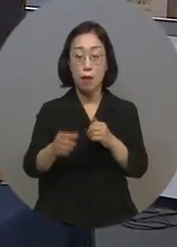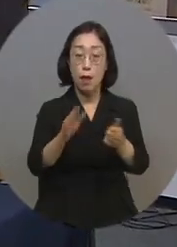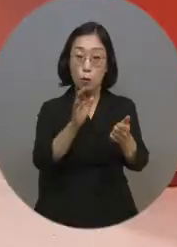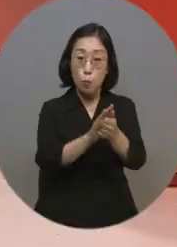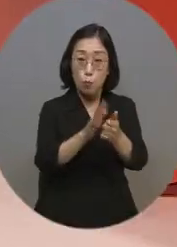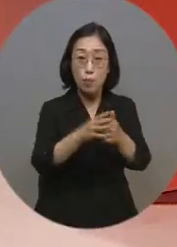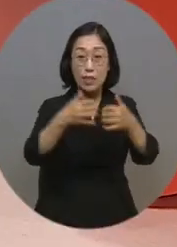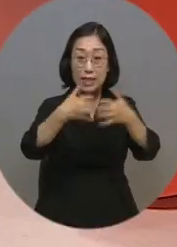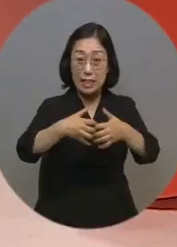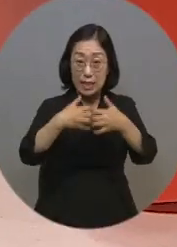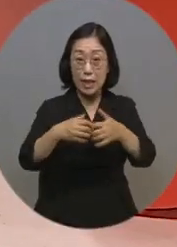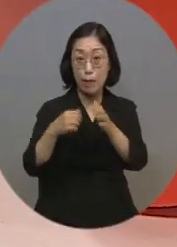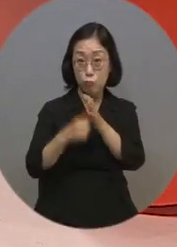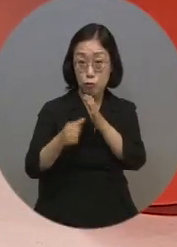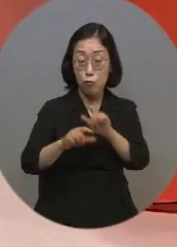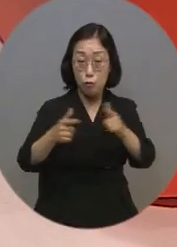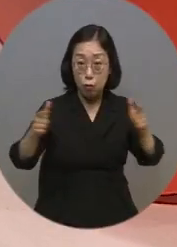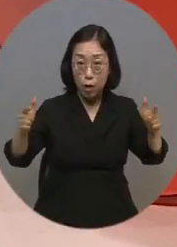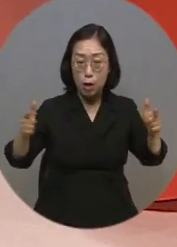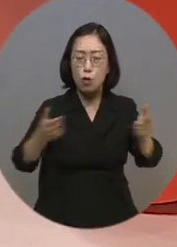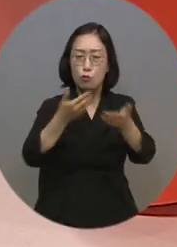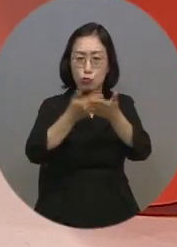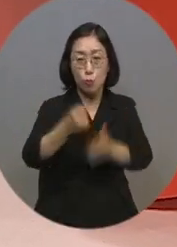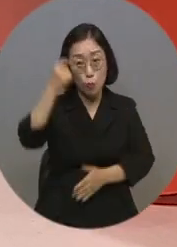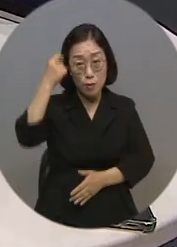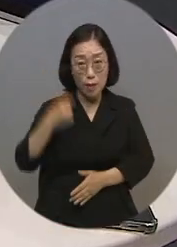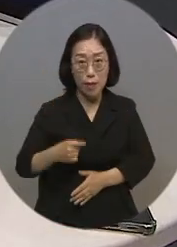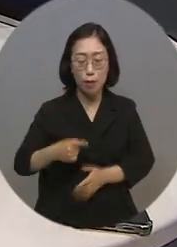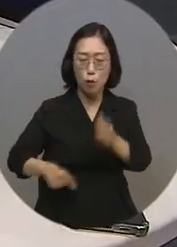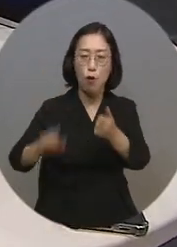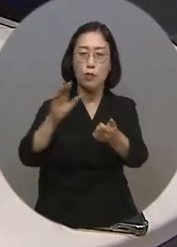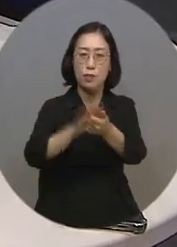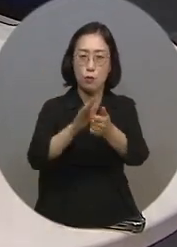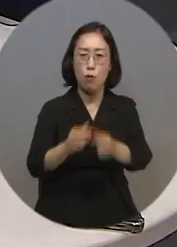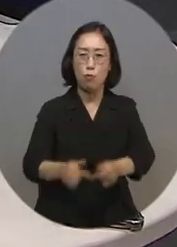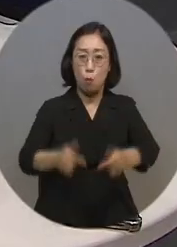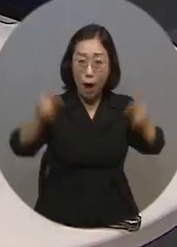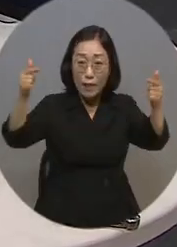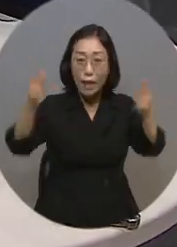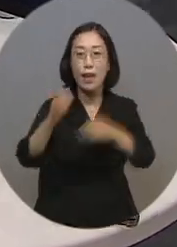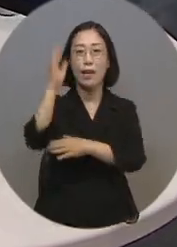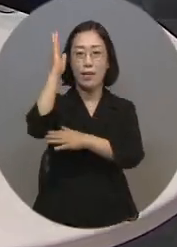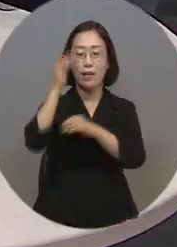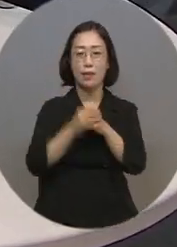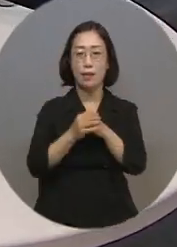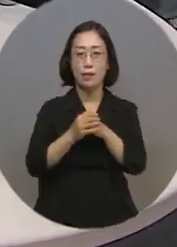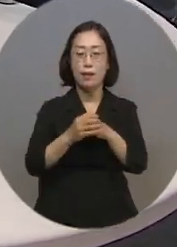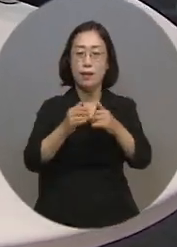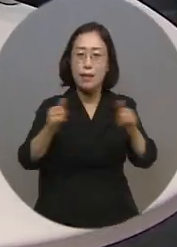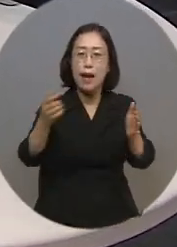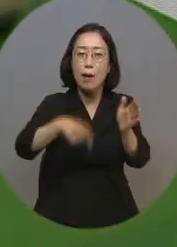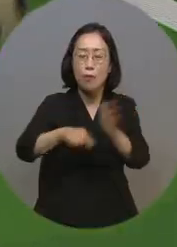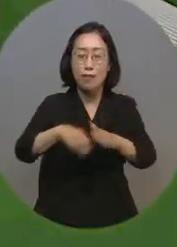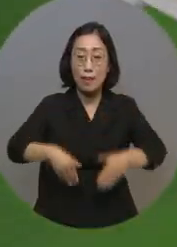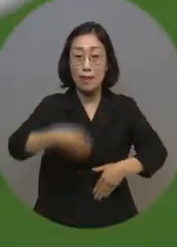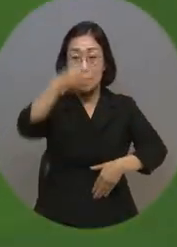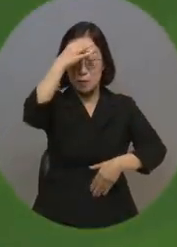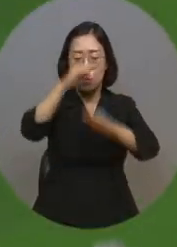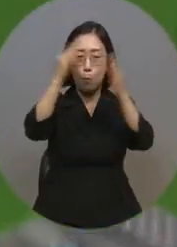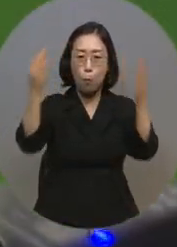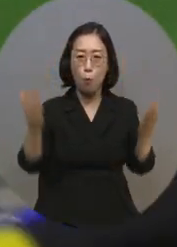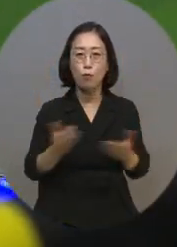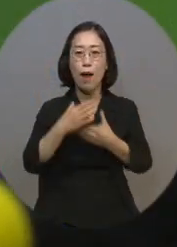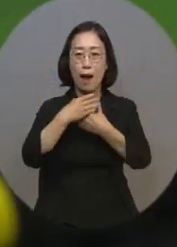보조공학기기의 중요성을 강조하며 향후 지원 확대에 대한 의지를 밝히는 자리. 사람을 위한 따뜻한 기술로 모두가